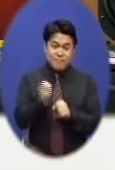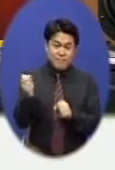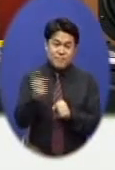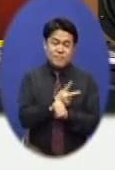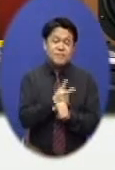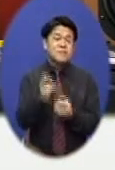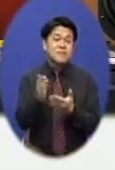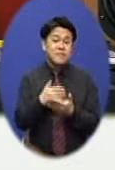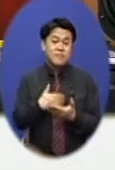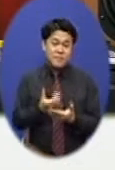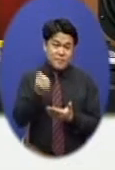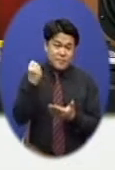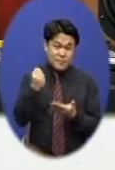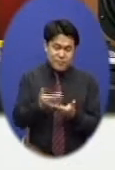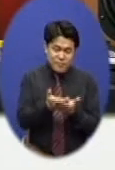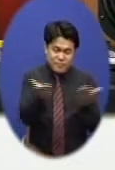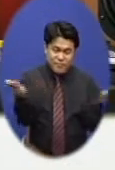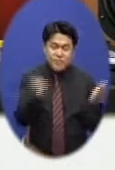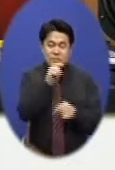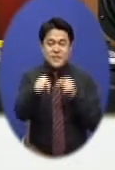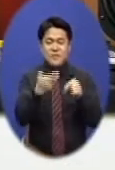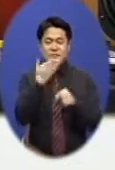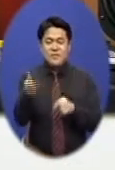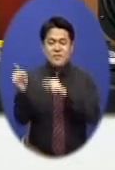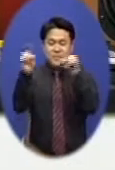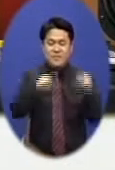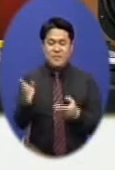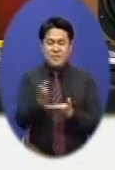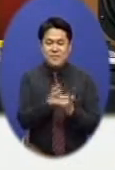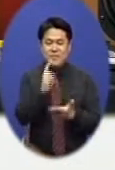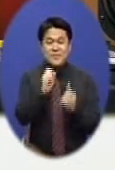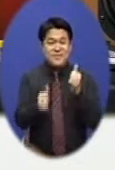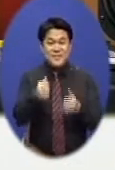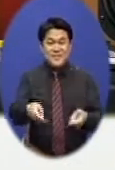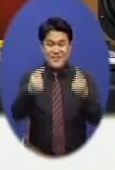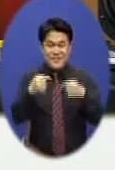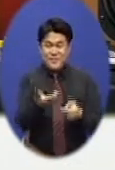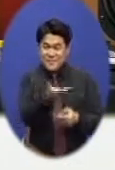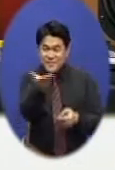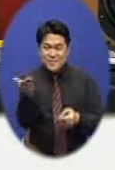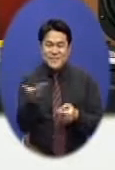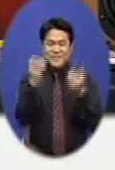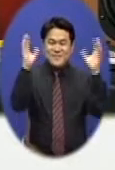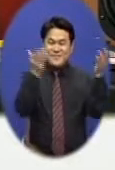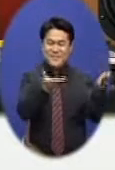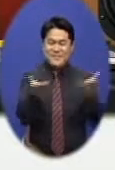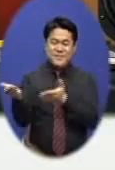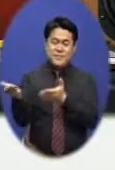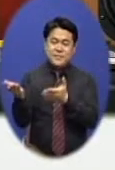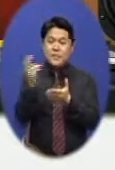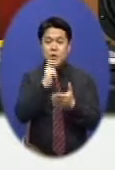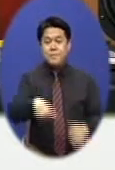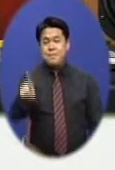나눔을 실천하는 생방송 전국 나눔 노래자랑에 오신 여러분을 환영합니다. 나눔 한